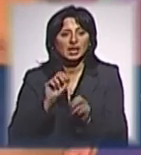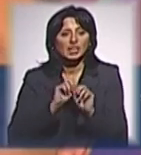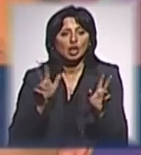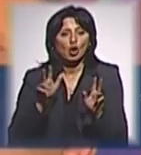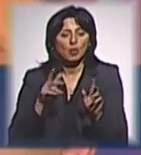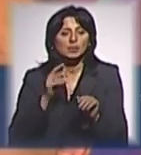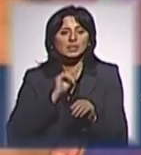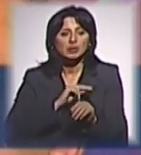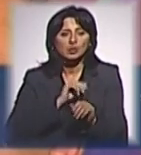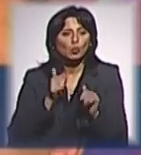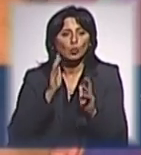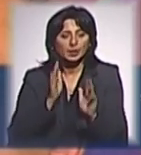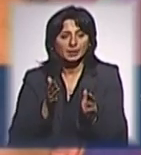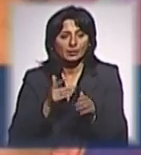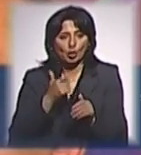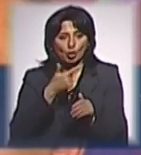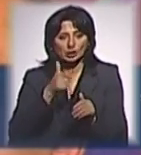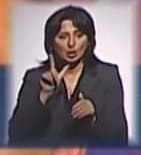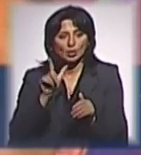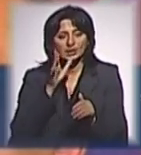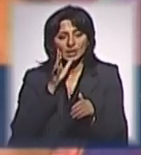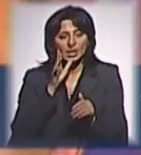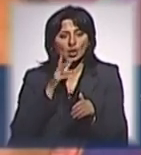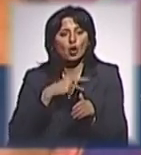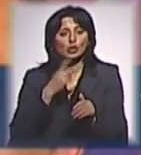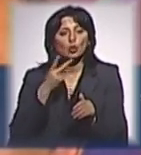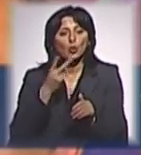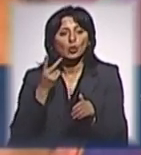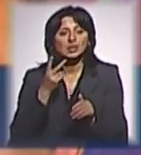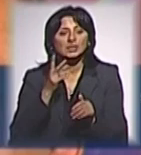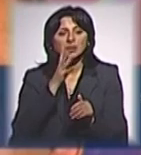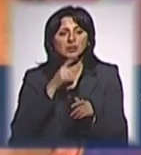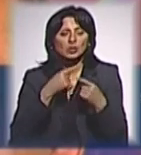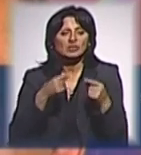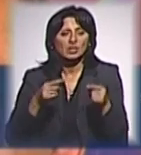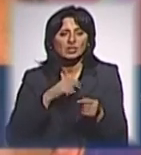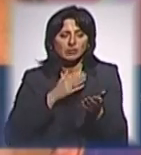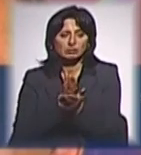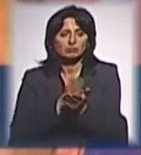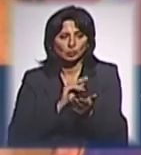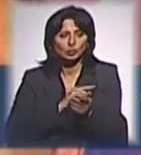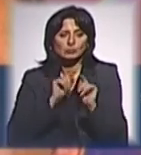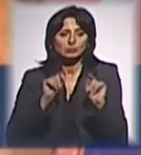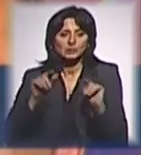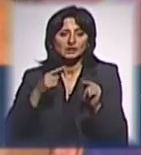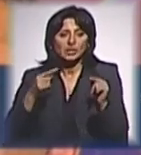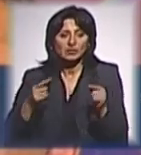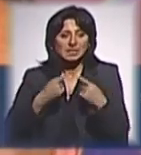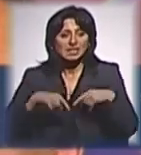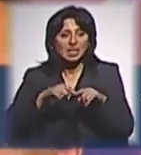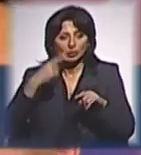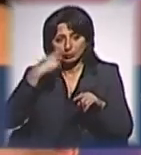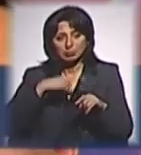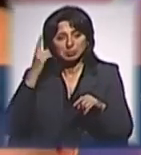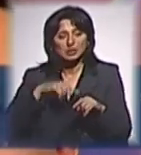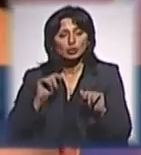ხალხის სამსახური. გარკვეულწილად 22 წელია ქვეყნის სამსახურში ვარ, სხვადასხვა ფორმით, სხვადასხვა ადგილას, მაგრამ საზოგადოება